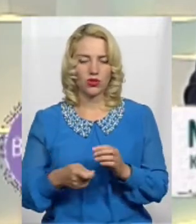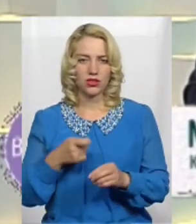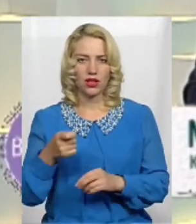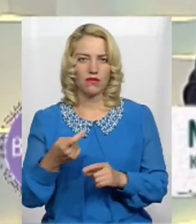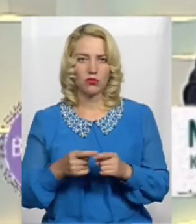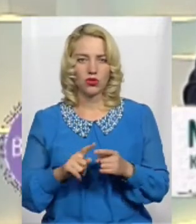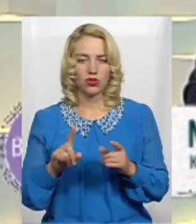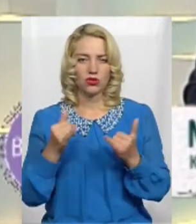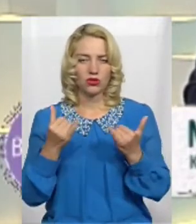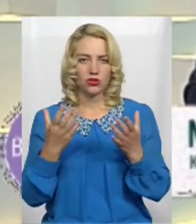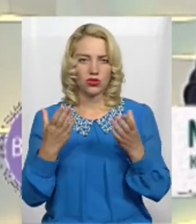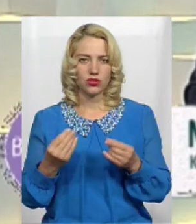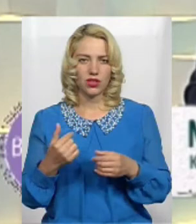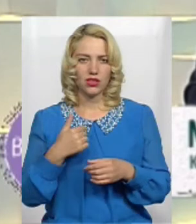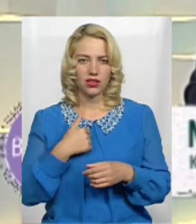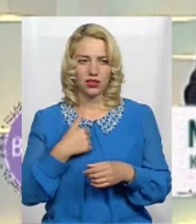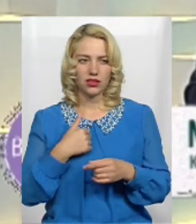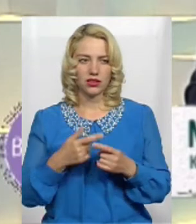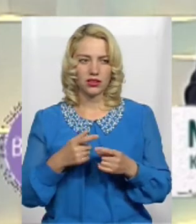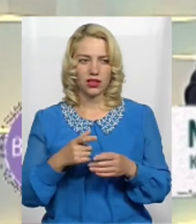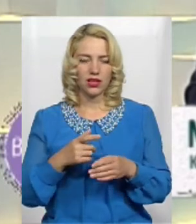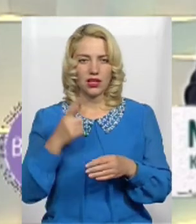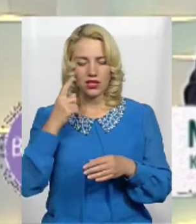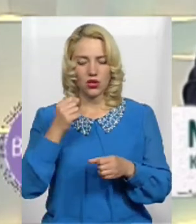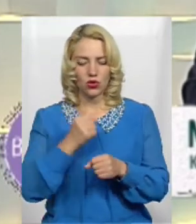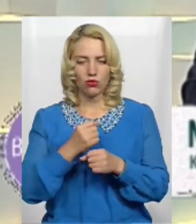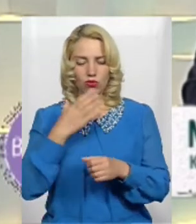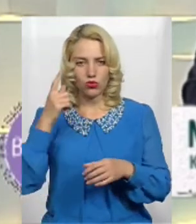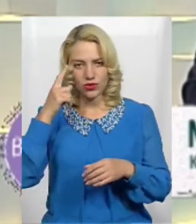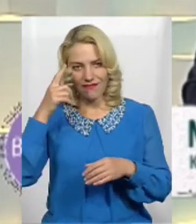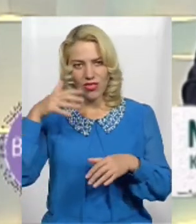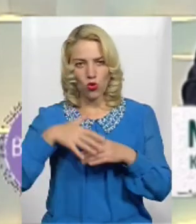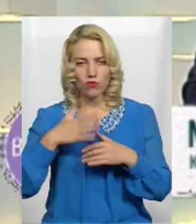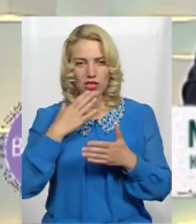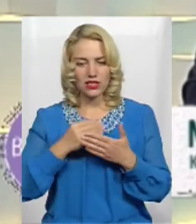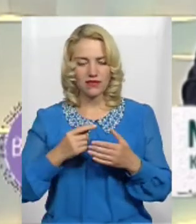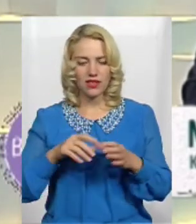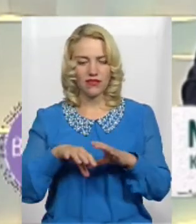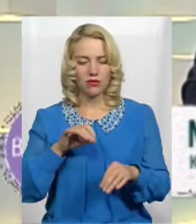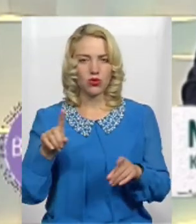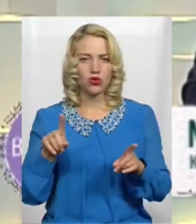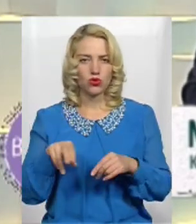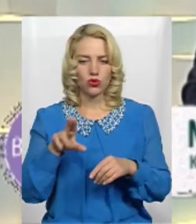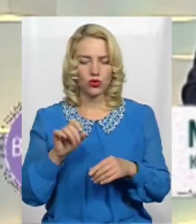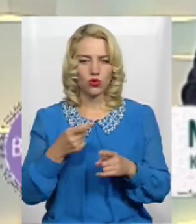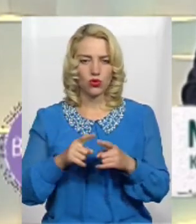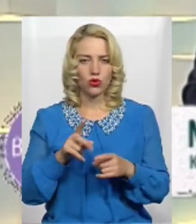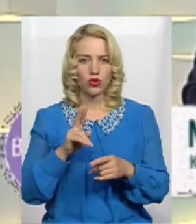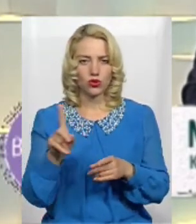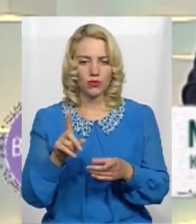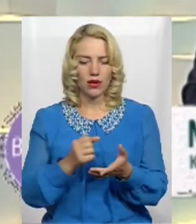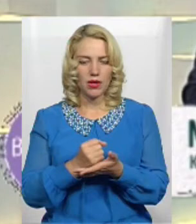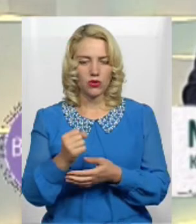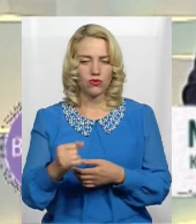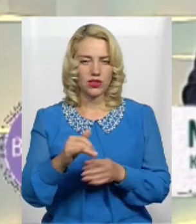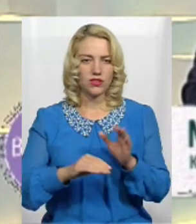що на сьогоднішній день я зробив свідомий свій вибір стосовно того, аби балотуватися до Верховної Ради. Оскільки